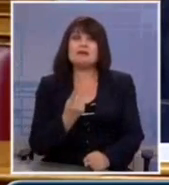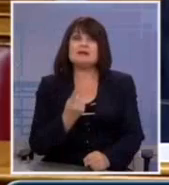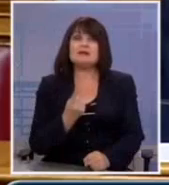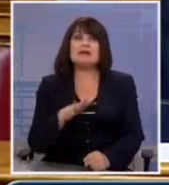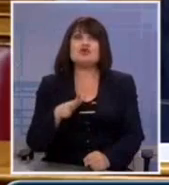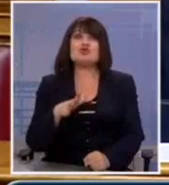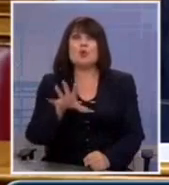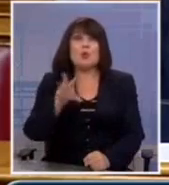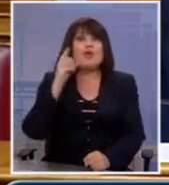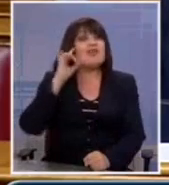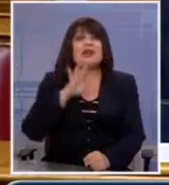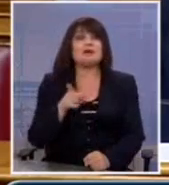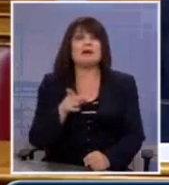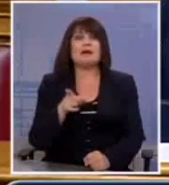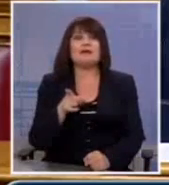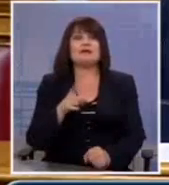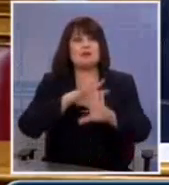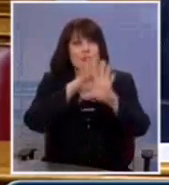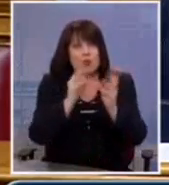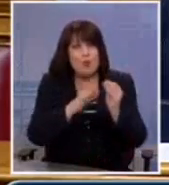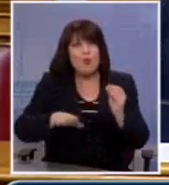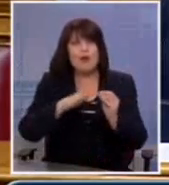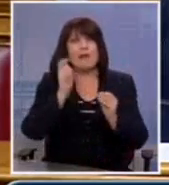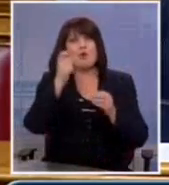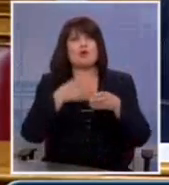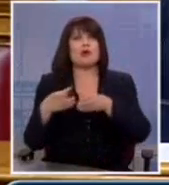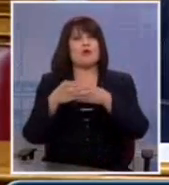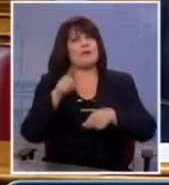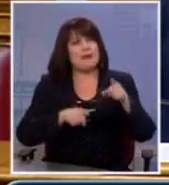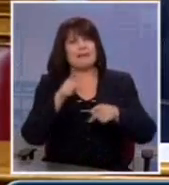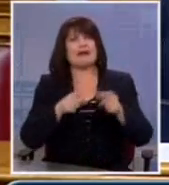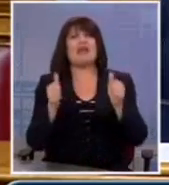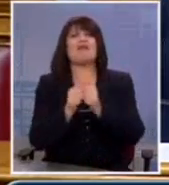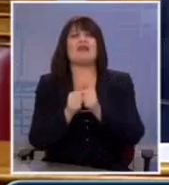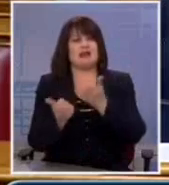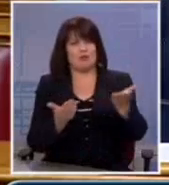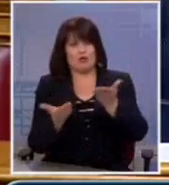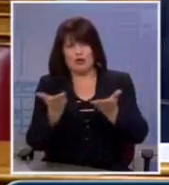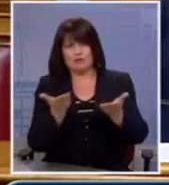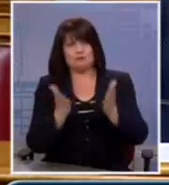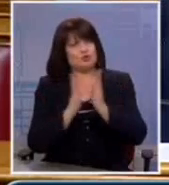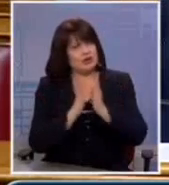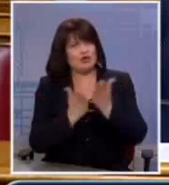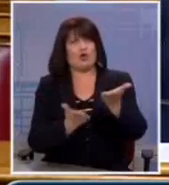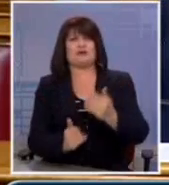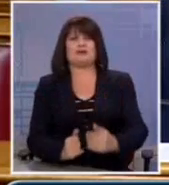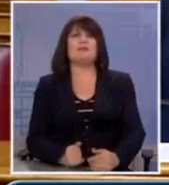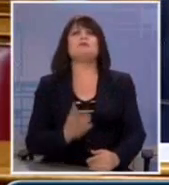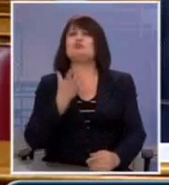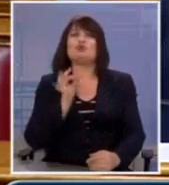είναι κατανοητό και από εσάς και το σύνολο και των άλλων κομμάτων, μερικών φίλων από εδώ που χειροκρότησαν,